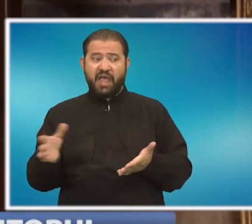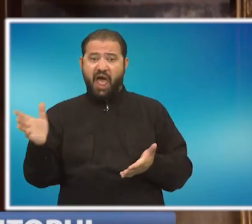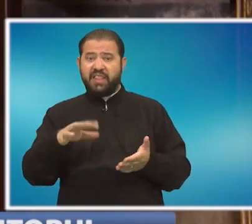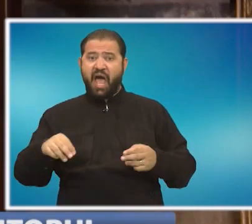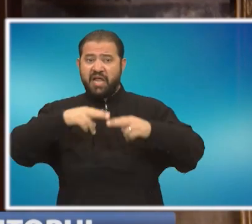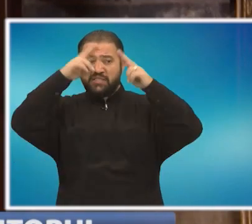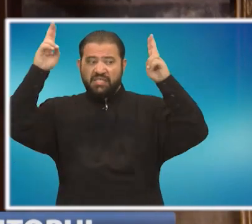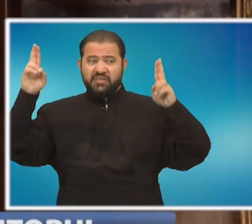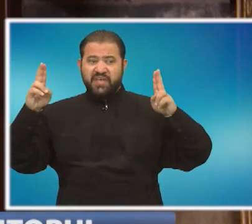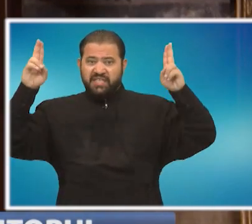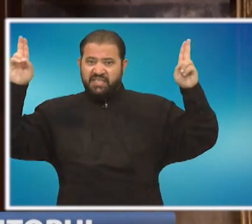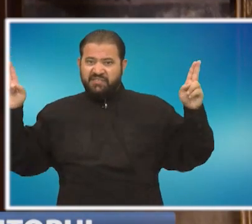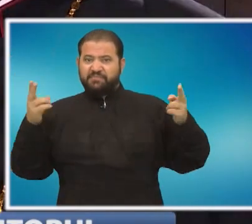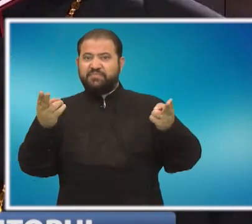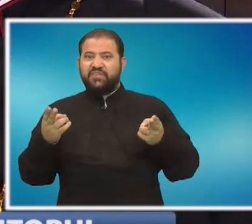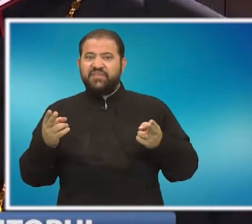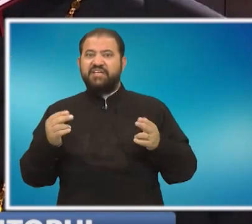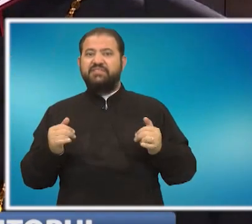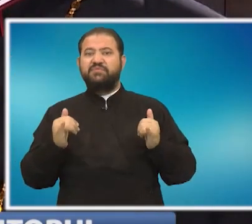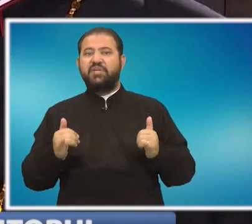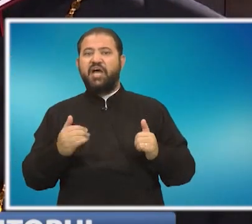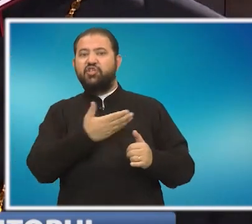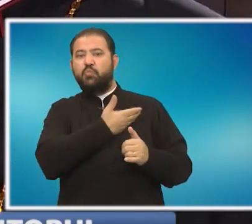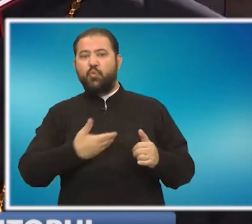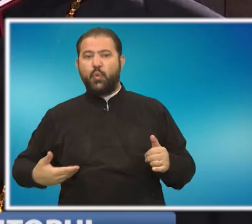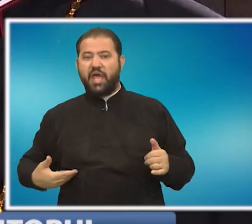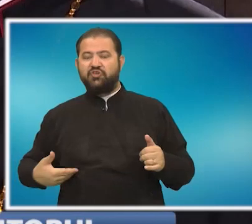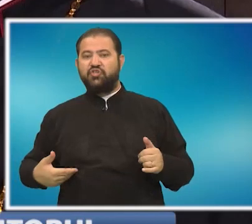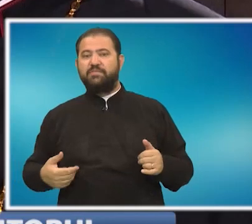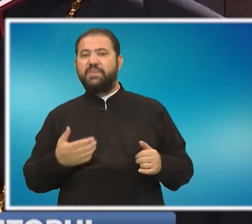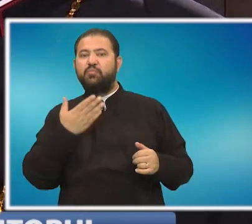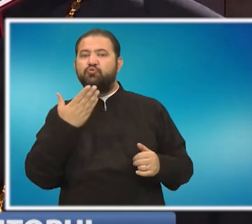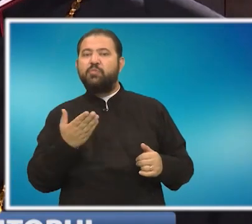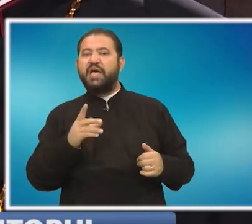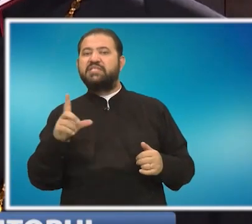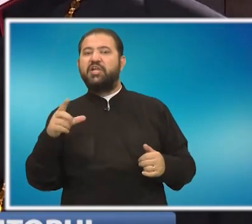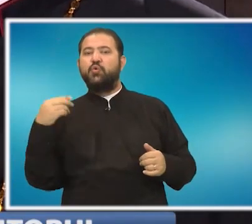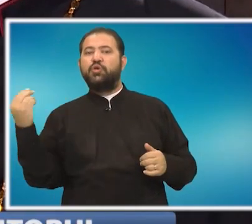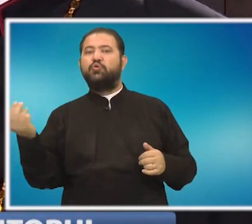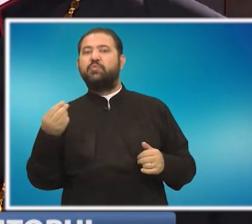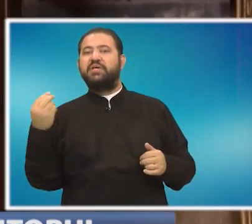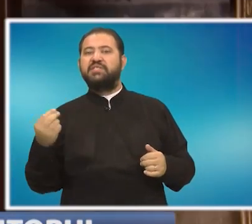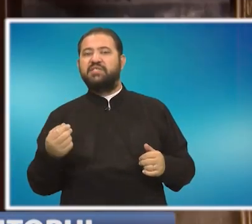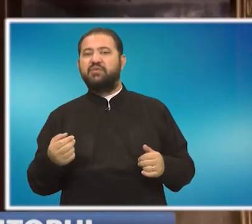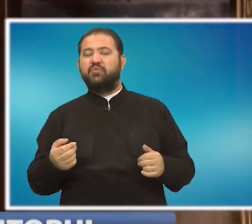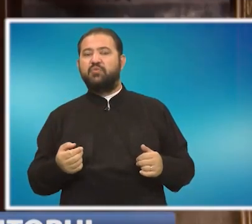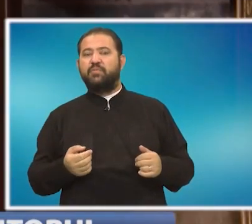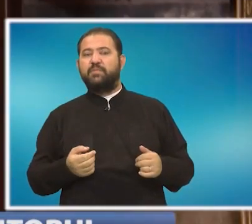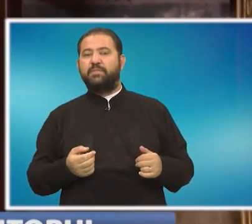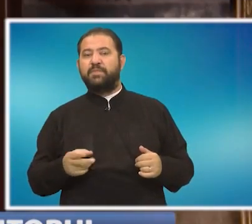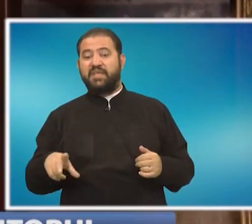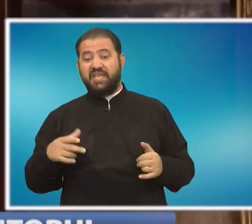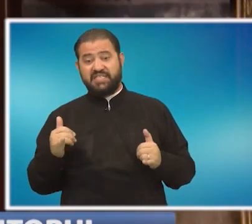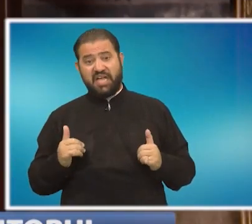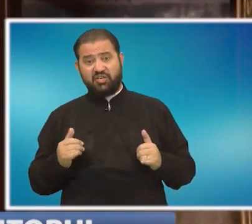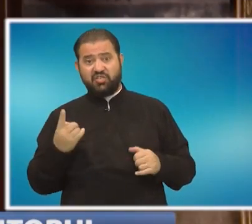alți sfinți vin pe Colina Bucuriei pentru ca toți cei care vin aici să îi cinstească și să se